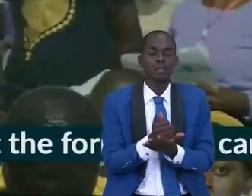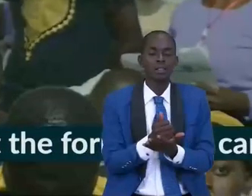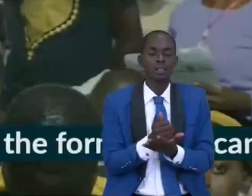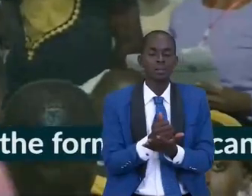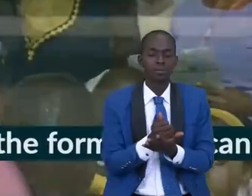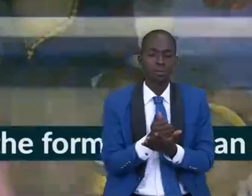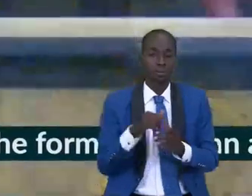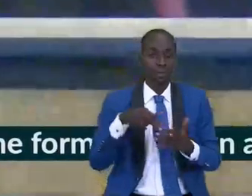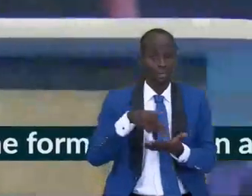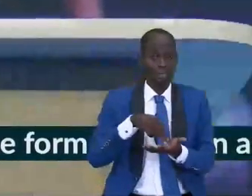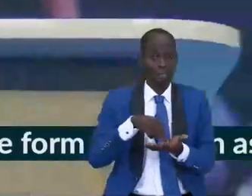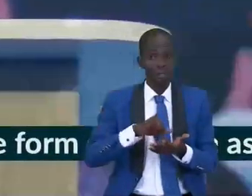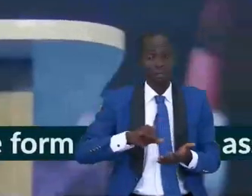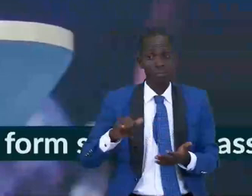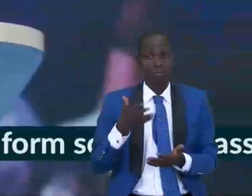Toujours debout,